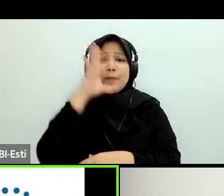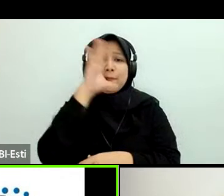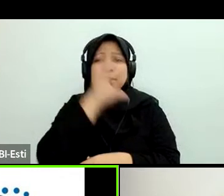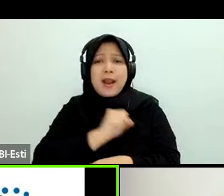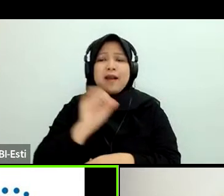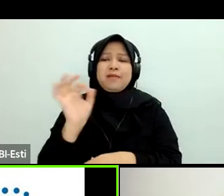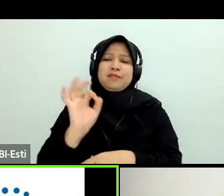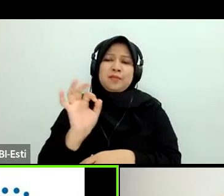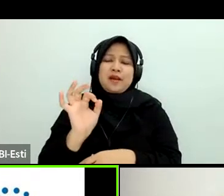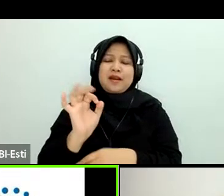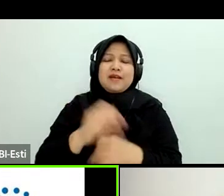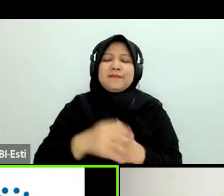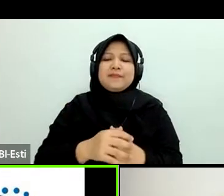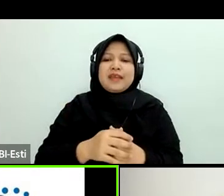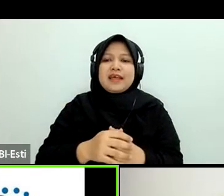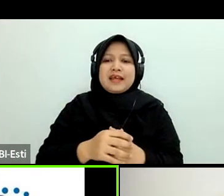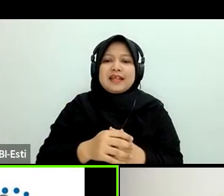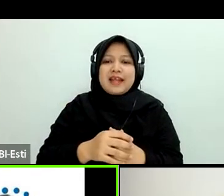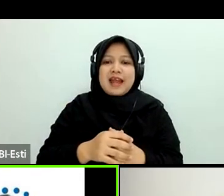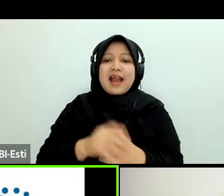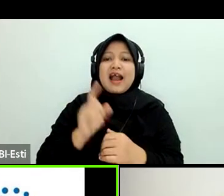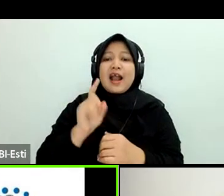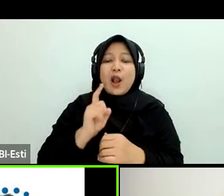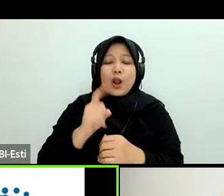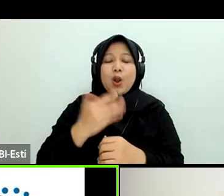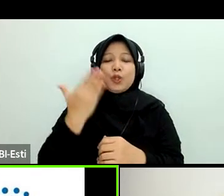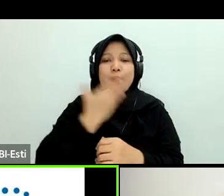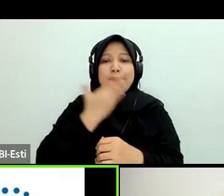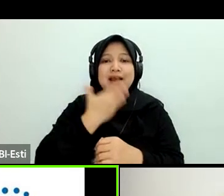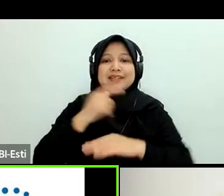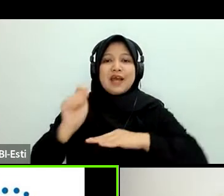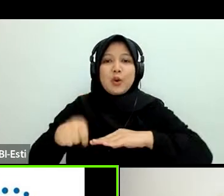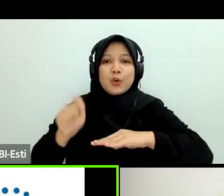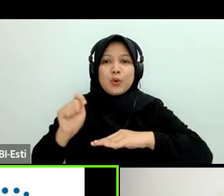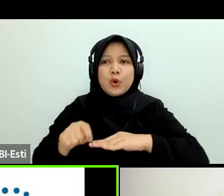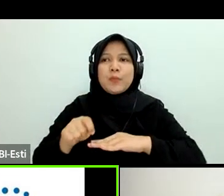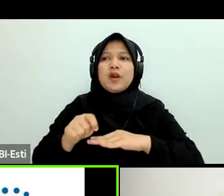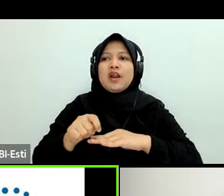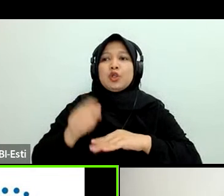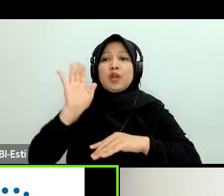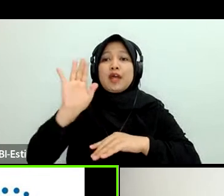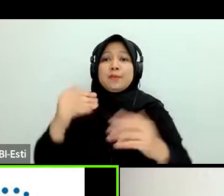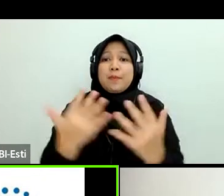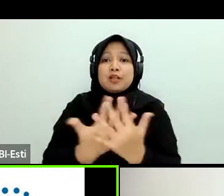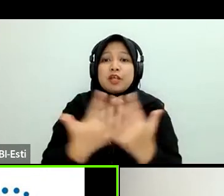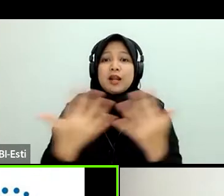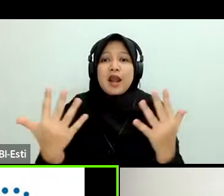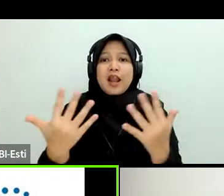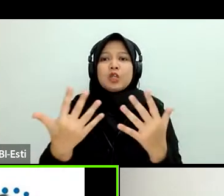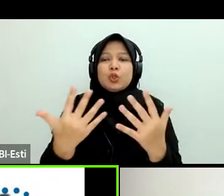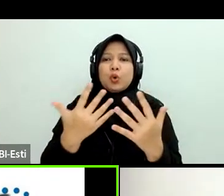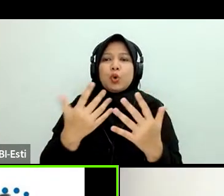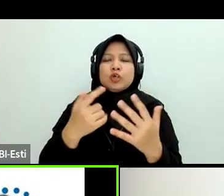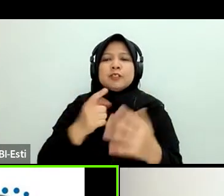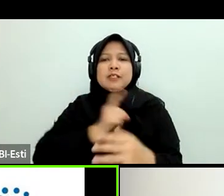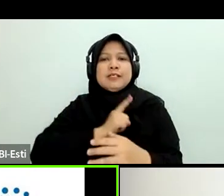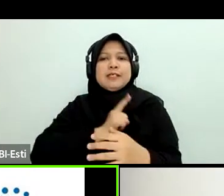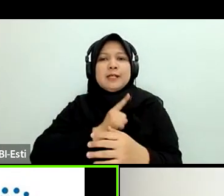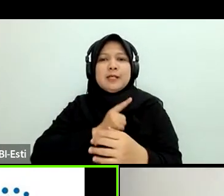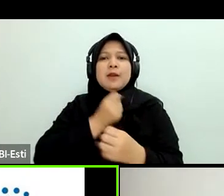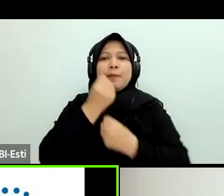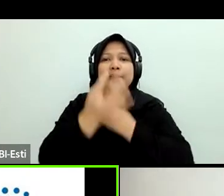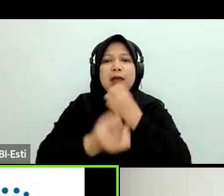boleh tidak boleh ditafsirkan secara bebas oleh publik yang termasuk ke perangkat hukum juga